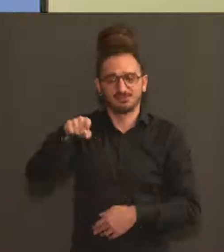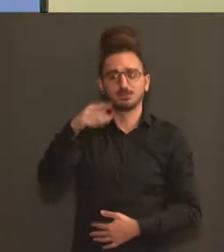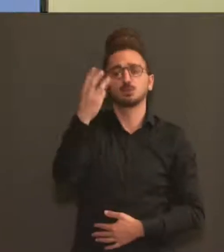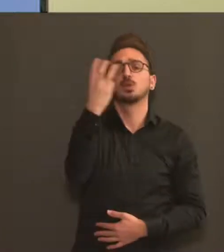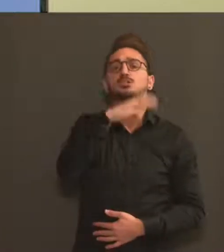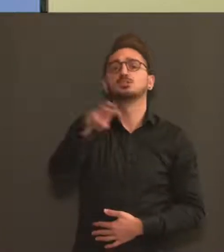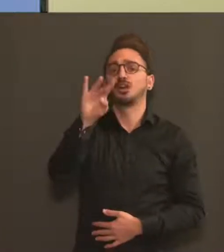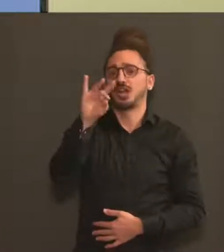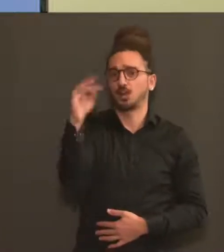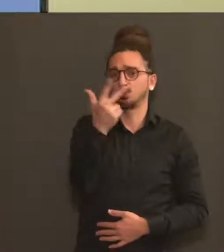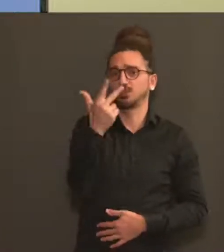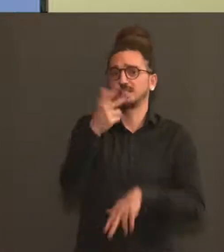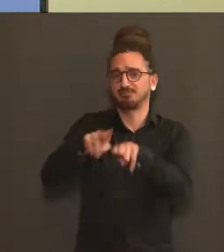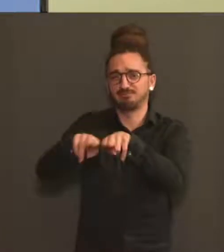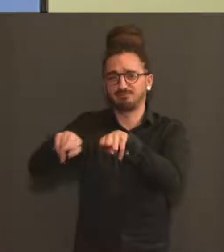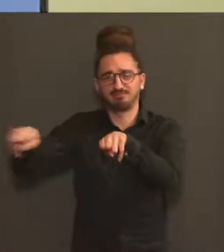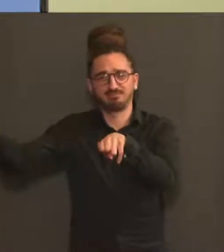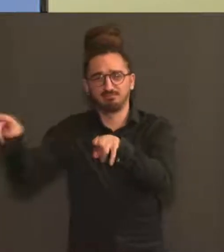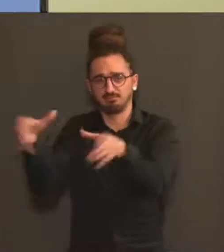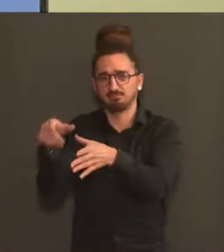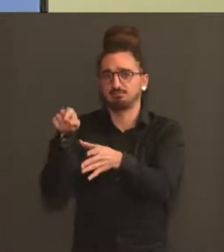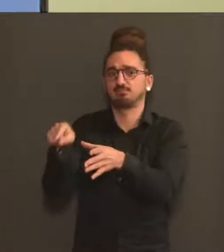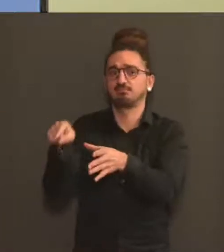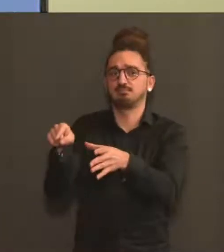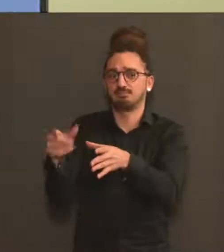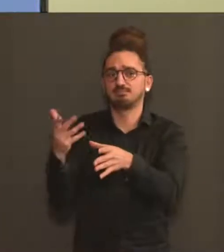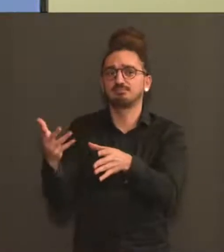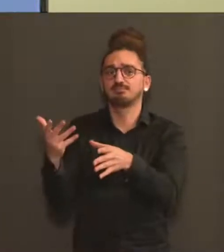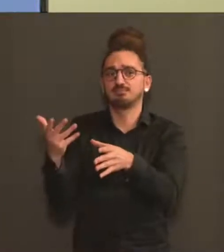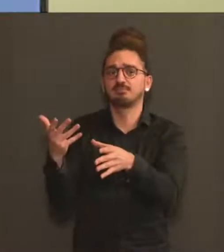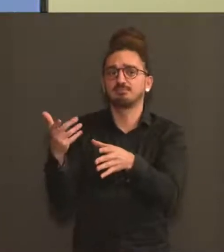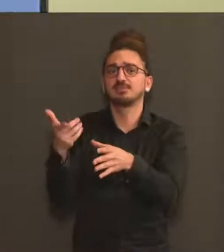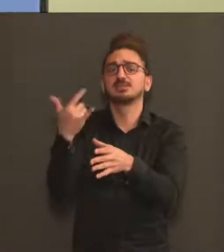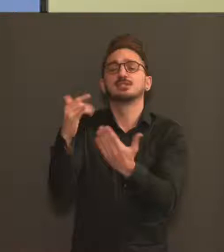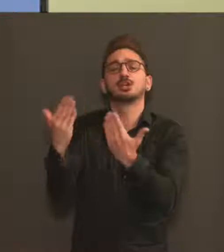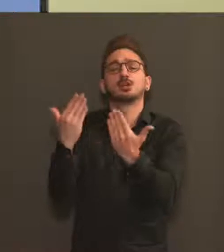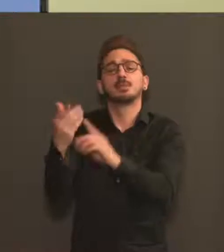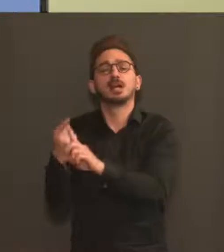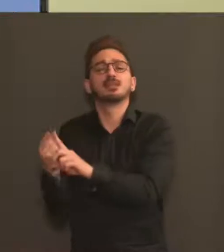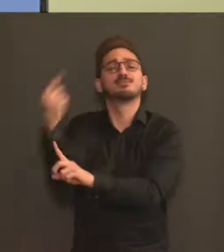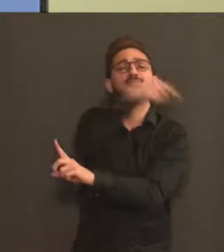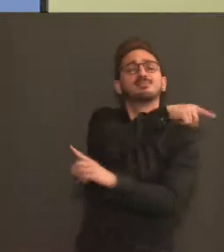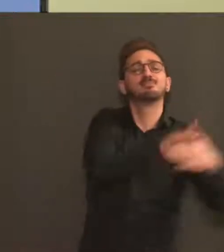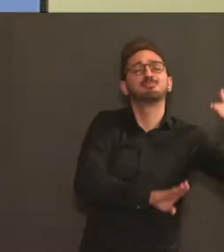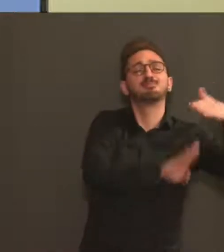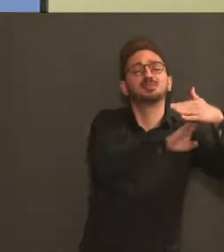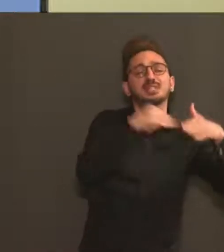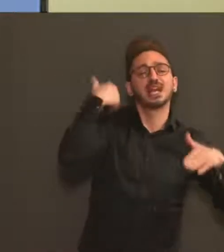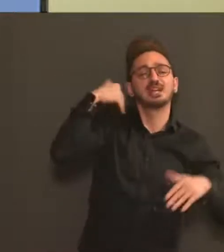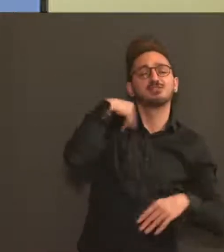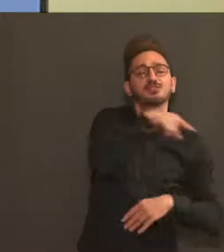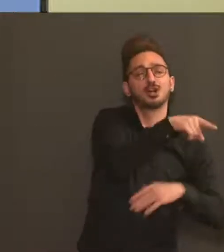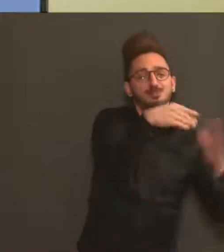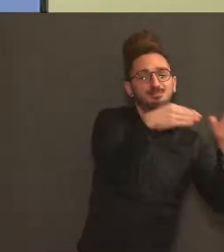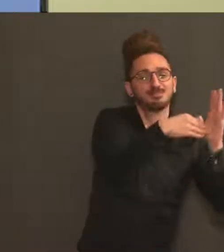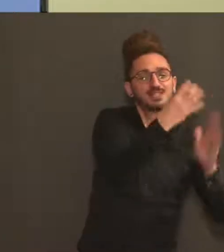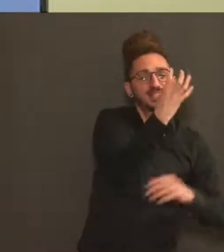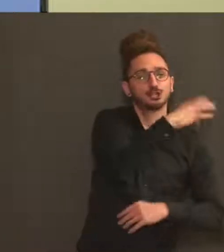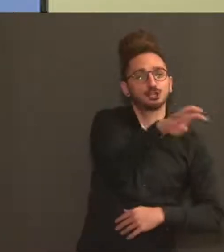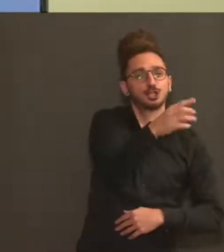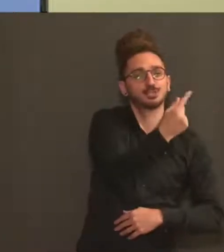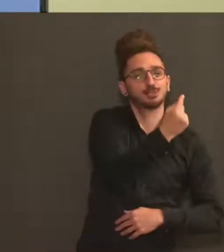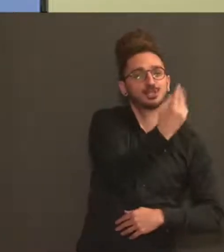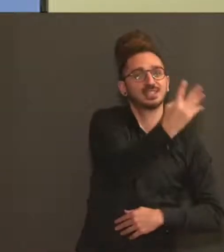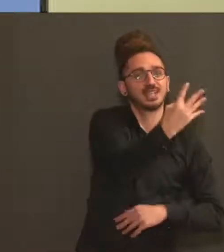un pic extrêmement marqué de 1474 lits le 9 novembre. Mais depuis lors, nous avions eu une